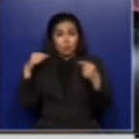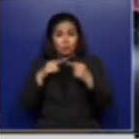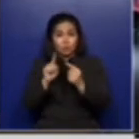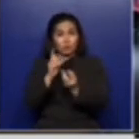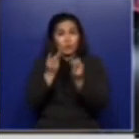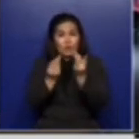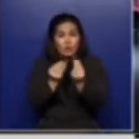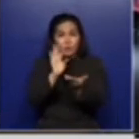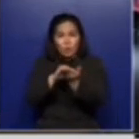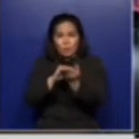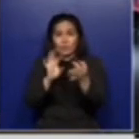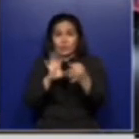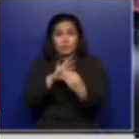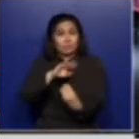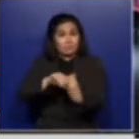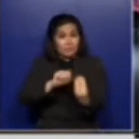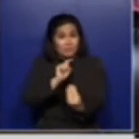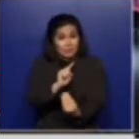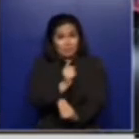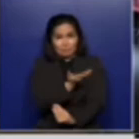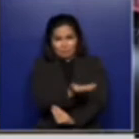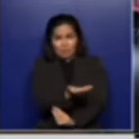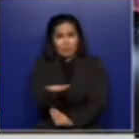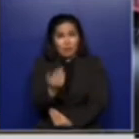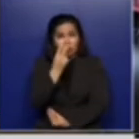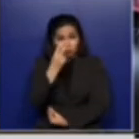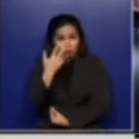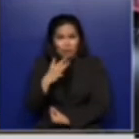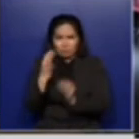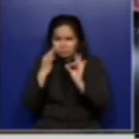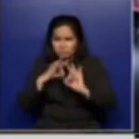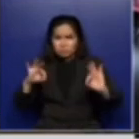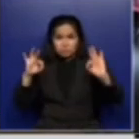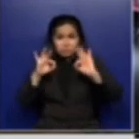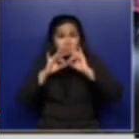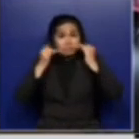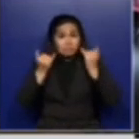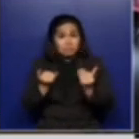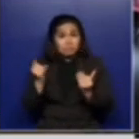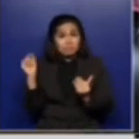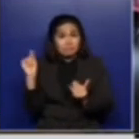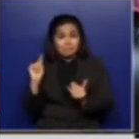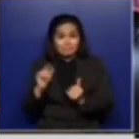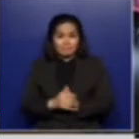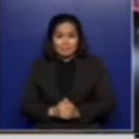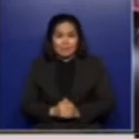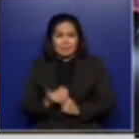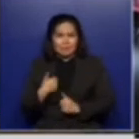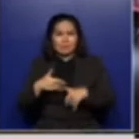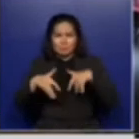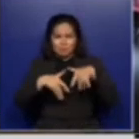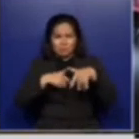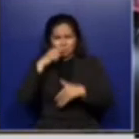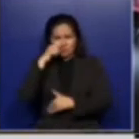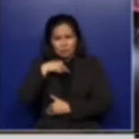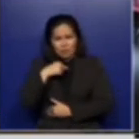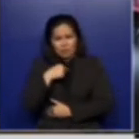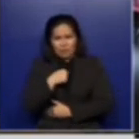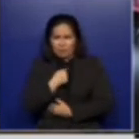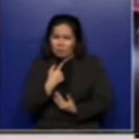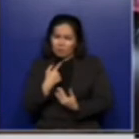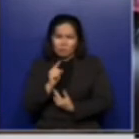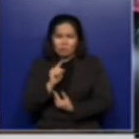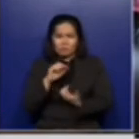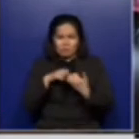ต่สิ่งสำคัญที่ร้ายไปกว่านั้นก็คือขณะนี้สิ่งที่ประชาชนคนไทยประสบร่วมกัน